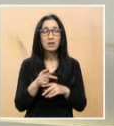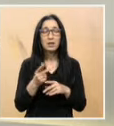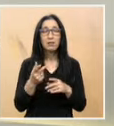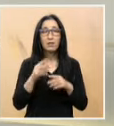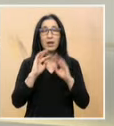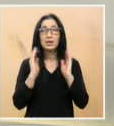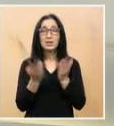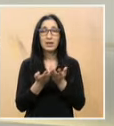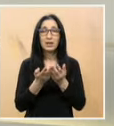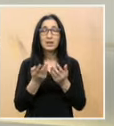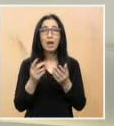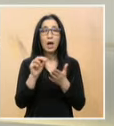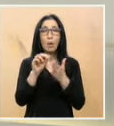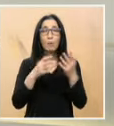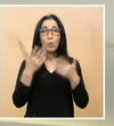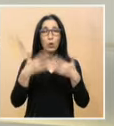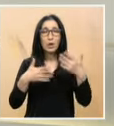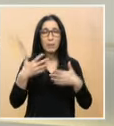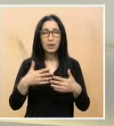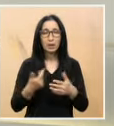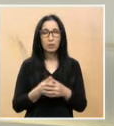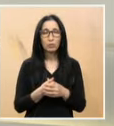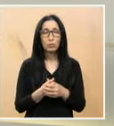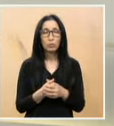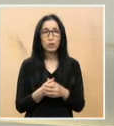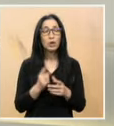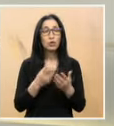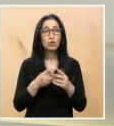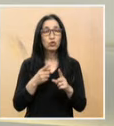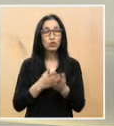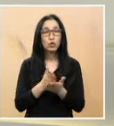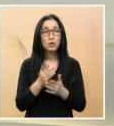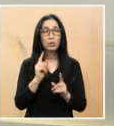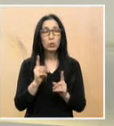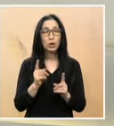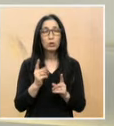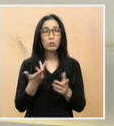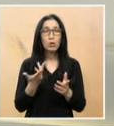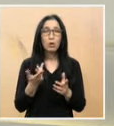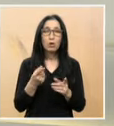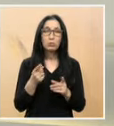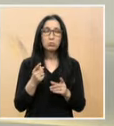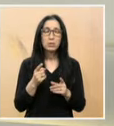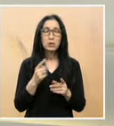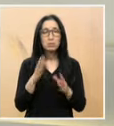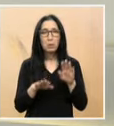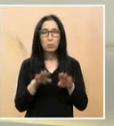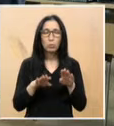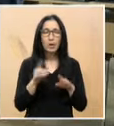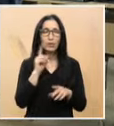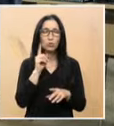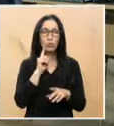на програмирането по интересен за тях начин. Роботите имат интерактивни сензори, чрез които наподобяват човешкото поведение.